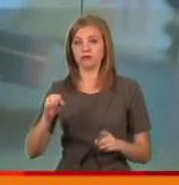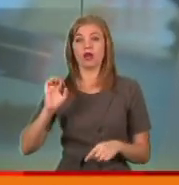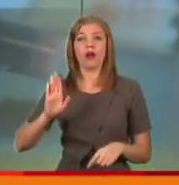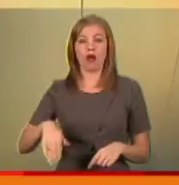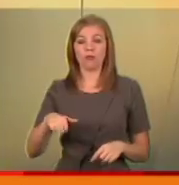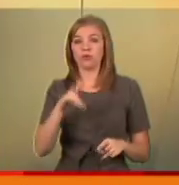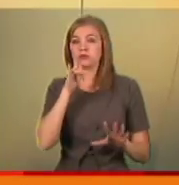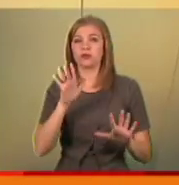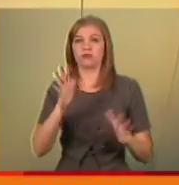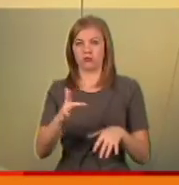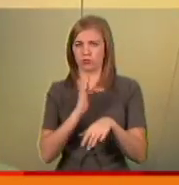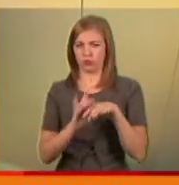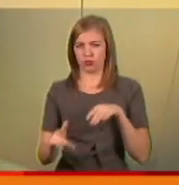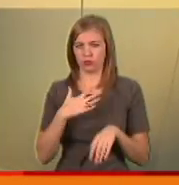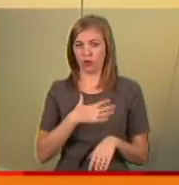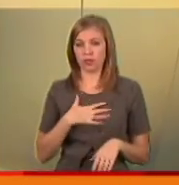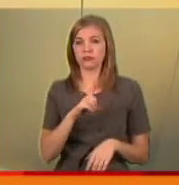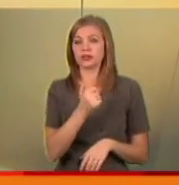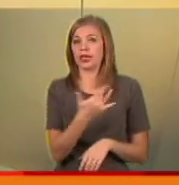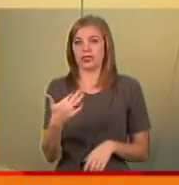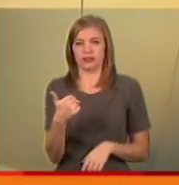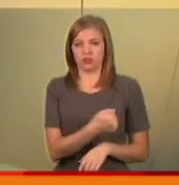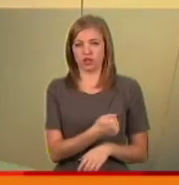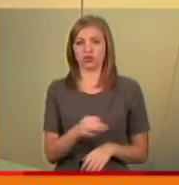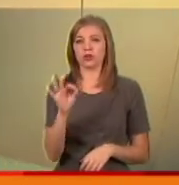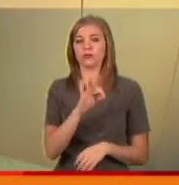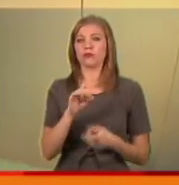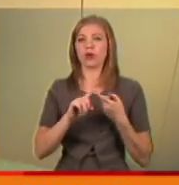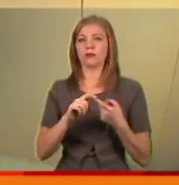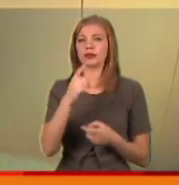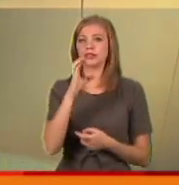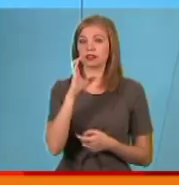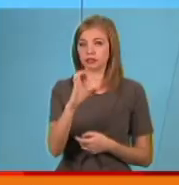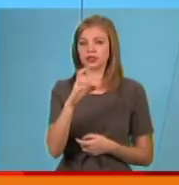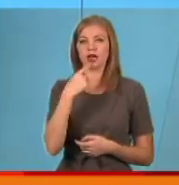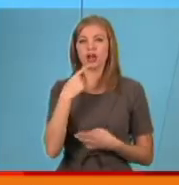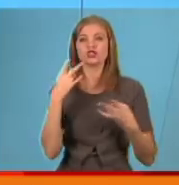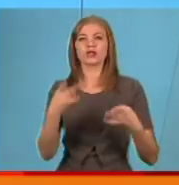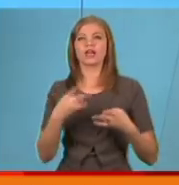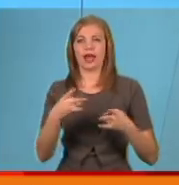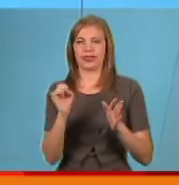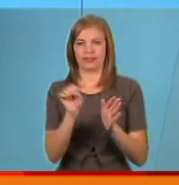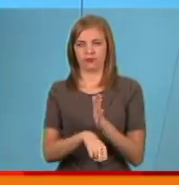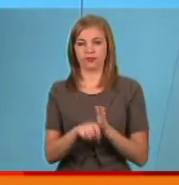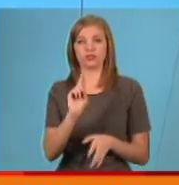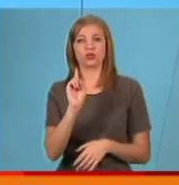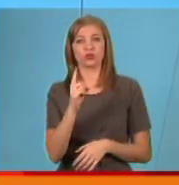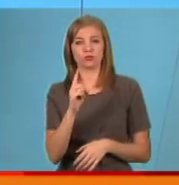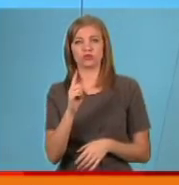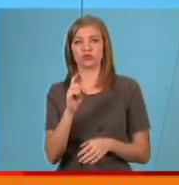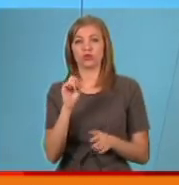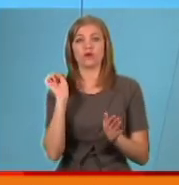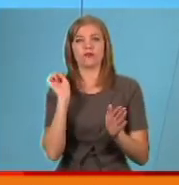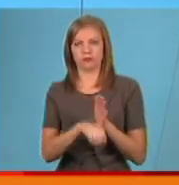потім вмить знищує організм за лічені тижні. Про гепатит це кажуть лагідний вбивця, бо